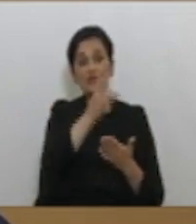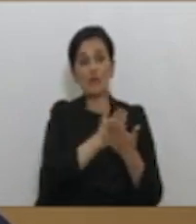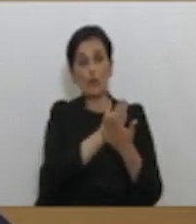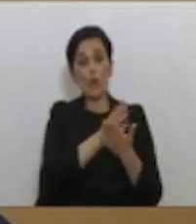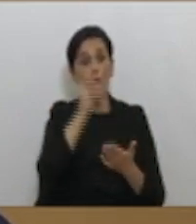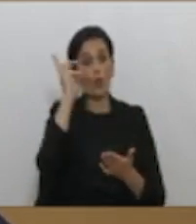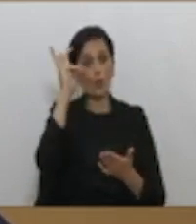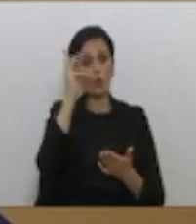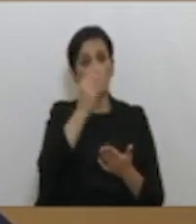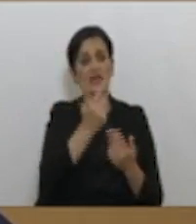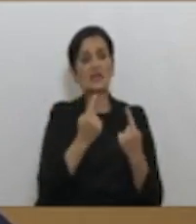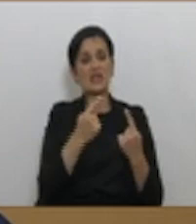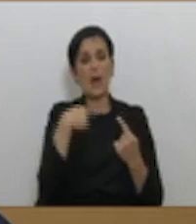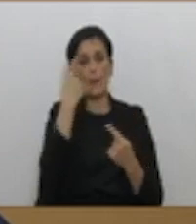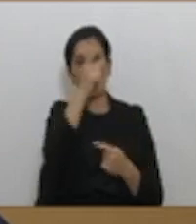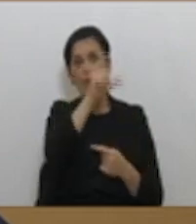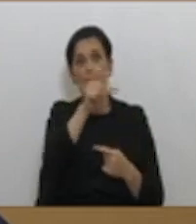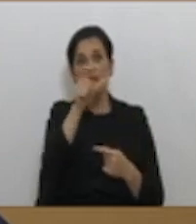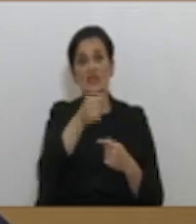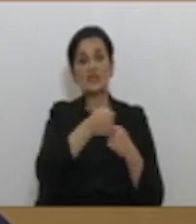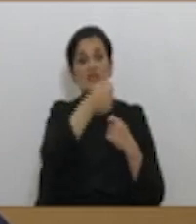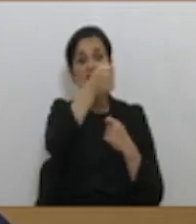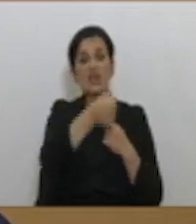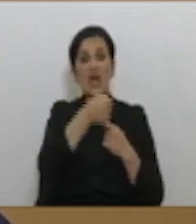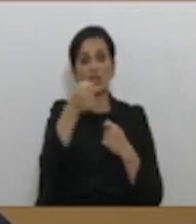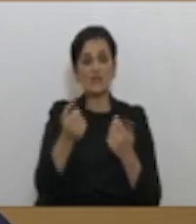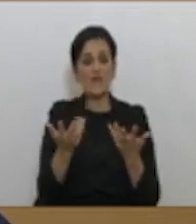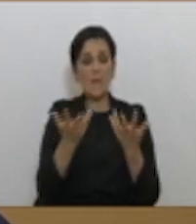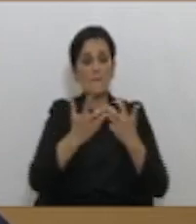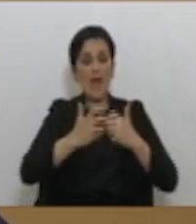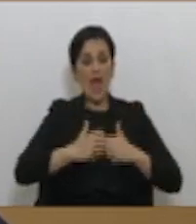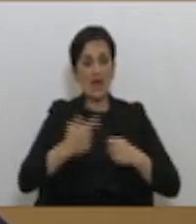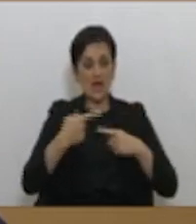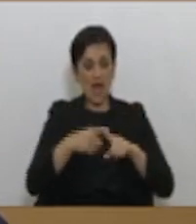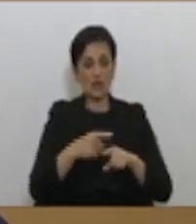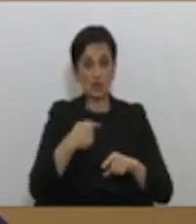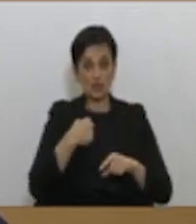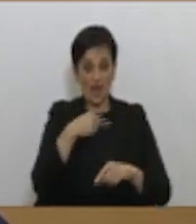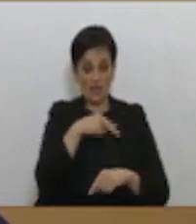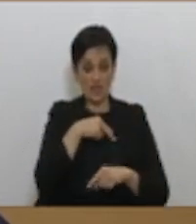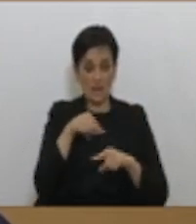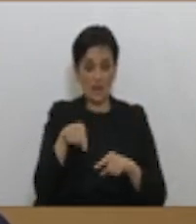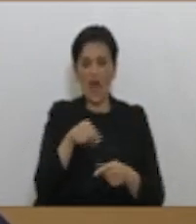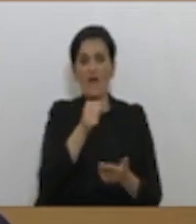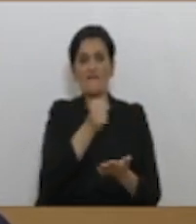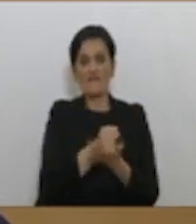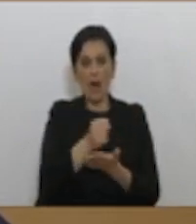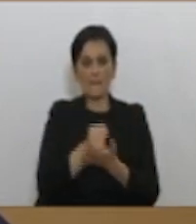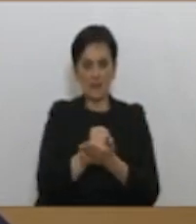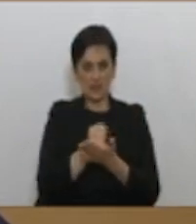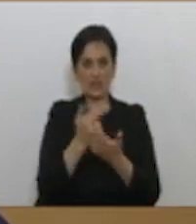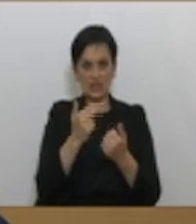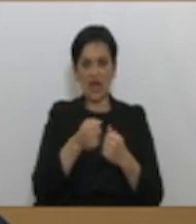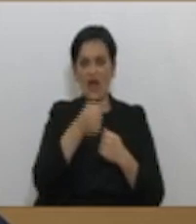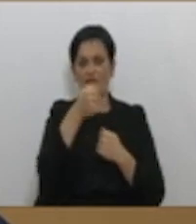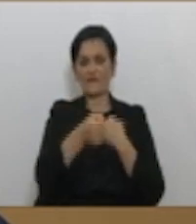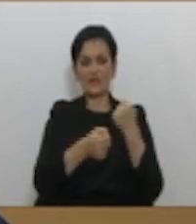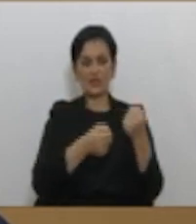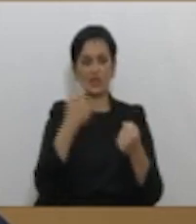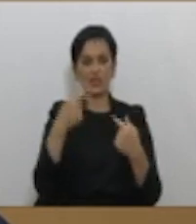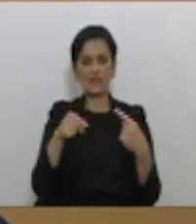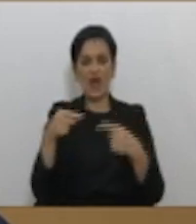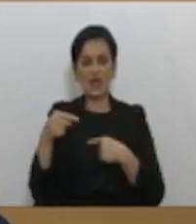კორპუსის თანამდებობის პირების დათნიშვნის მექანიზმი. Ამ დროს ჩვენ პარლამენტში ვამტკიცებ და ვნიშნავ სხვადასხვა